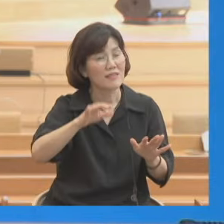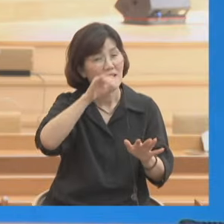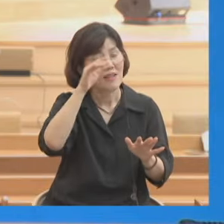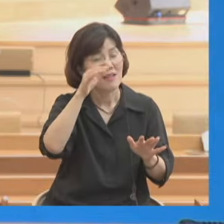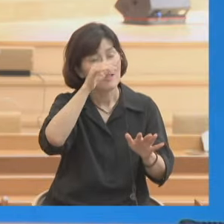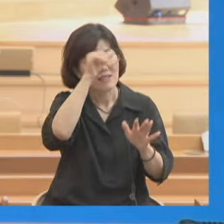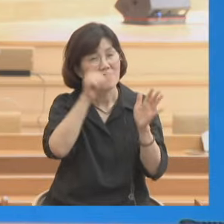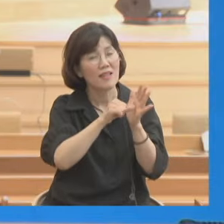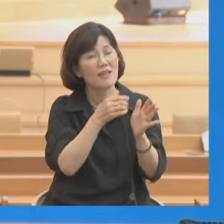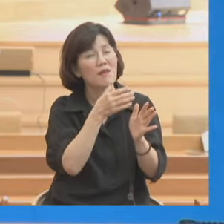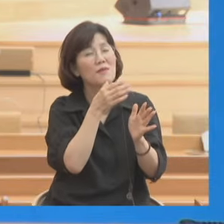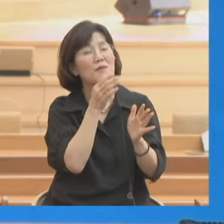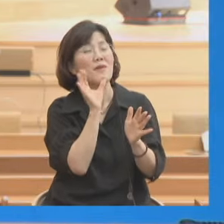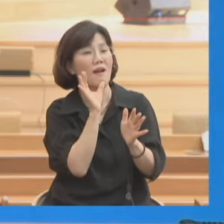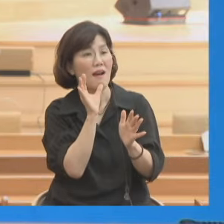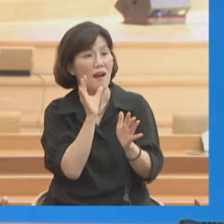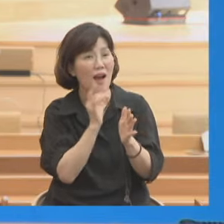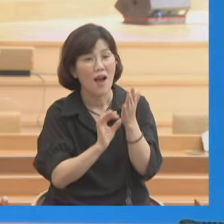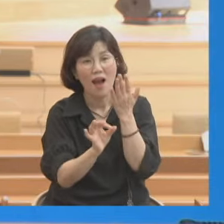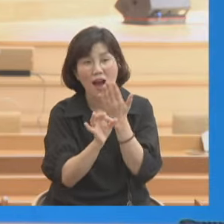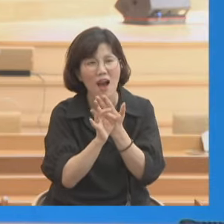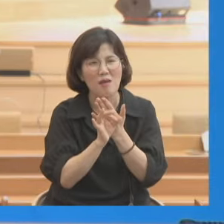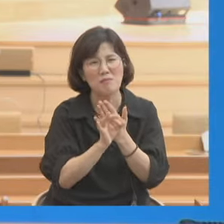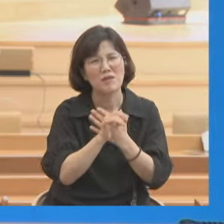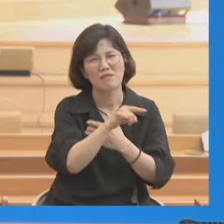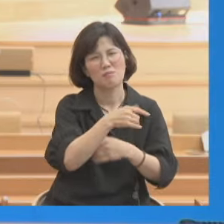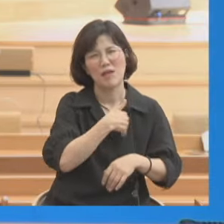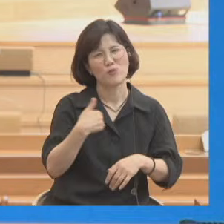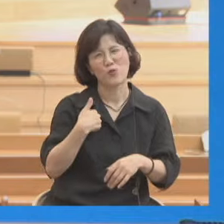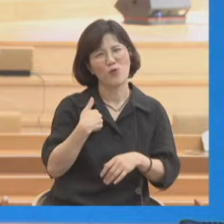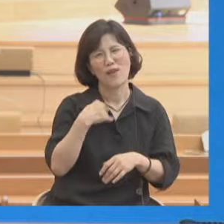맞이하면 그런 것들로 만족하지 않아.